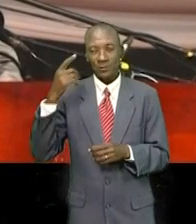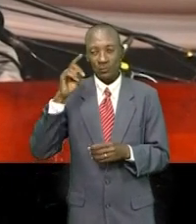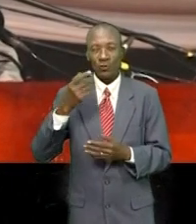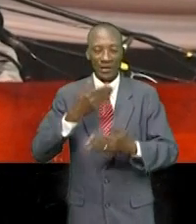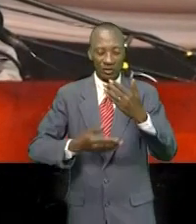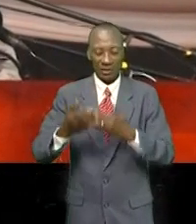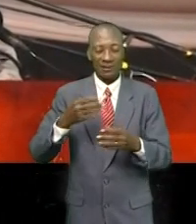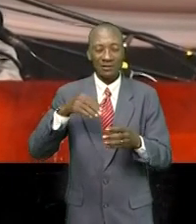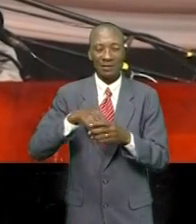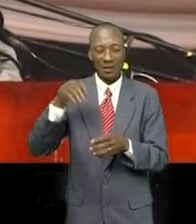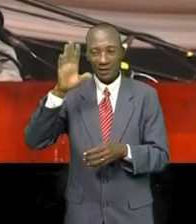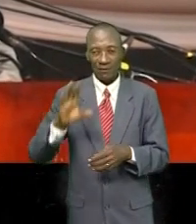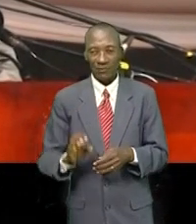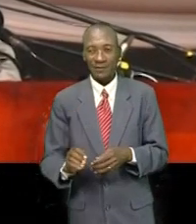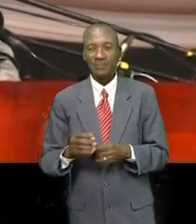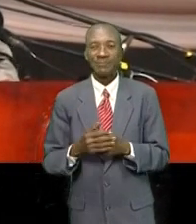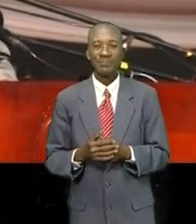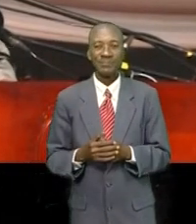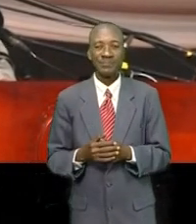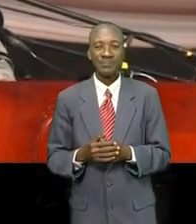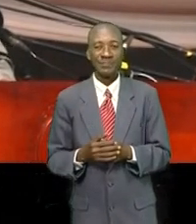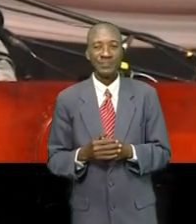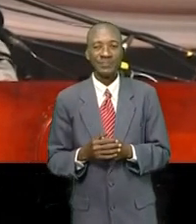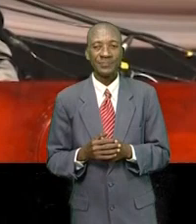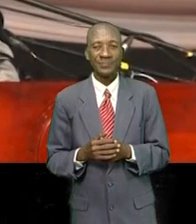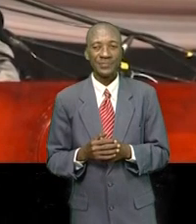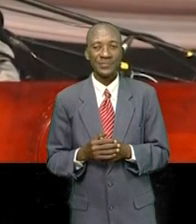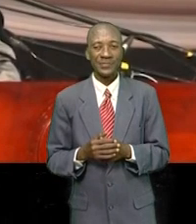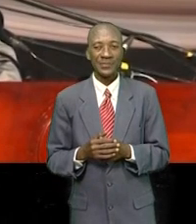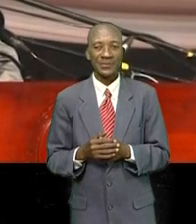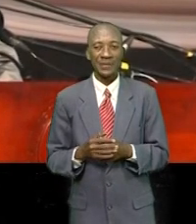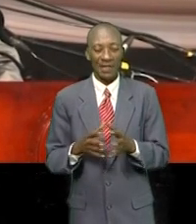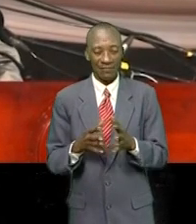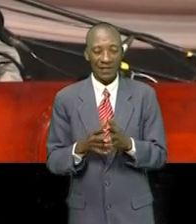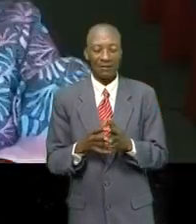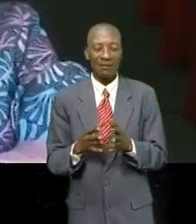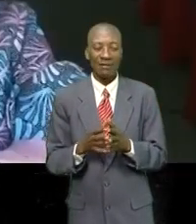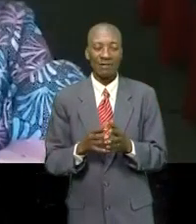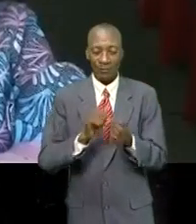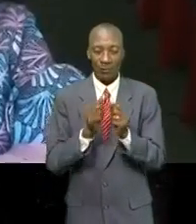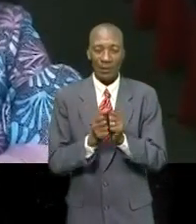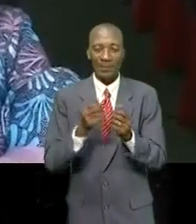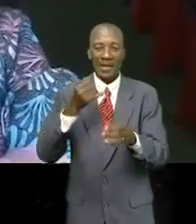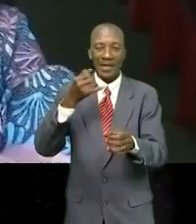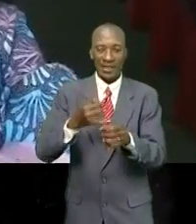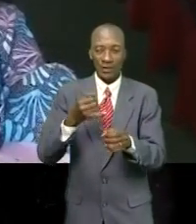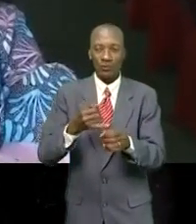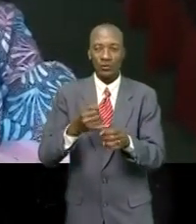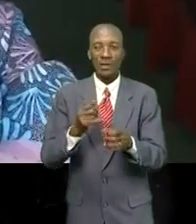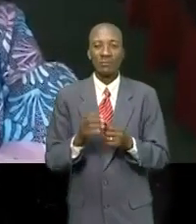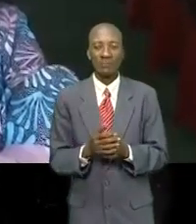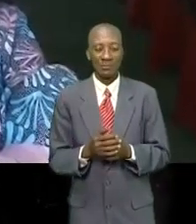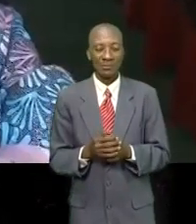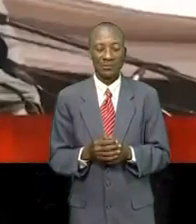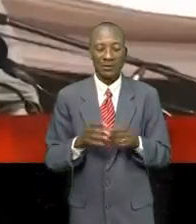africaine, ZLECAF, plante le cadre institutionnel. Ce gigantesque